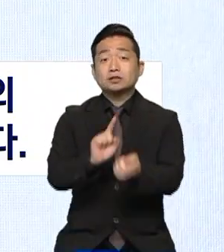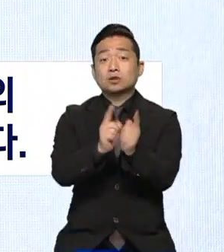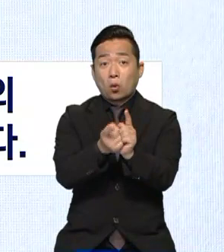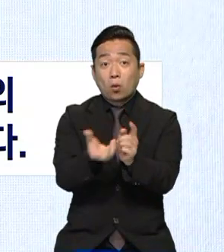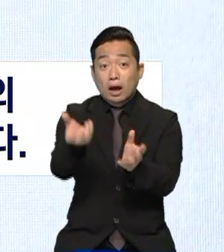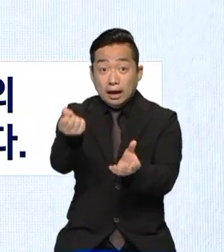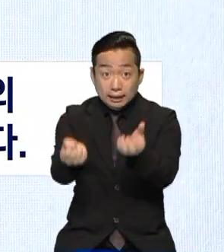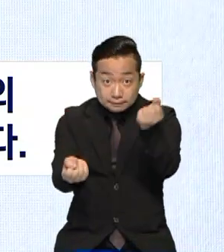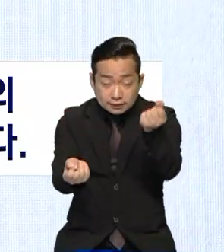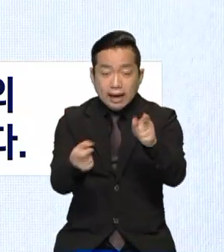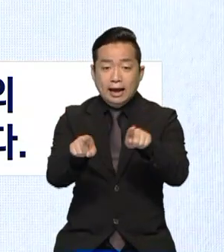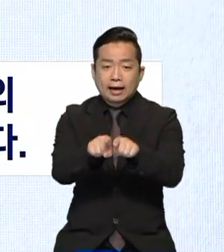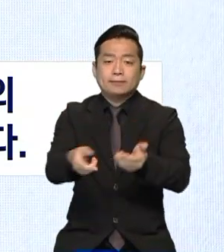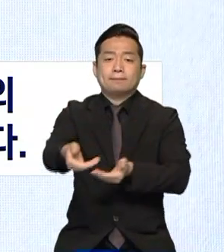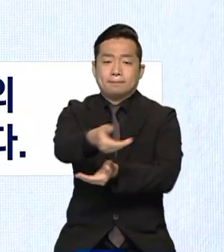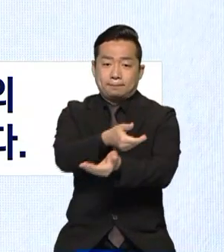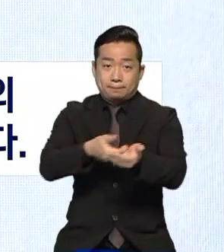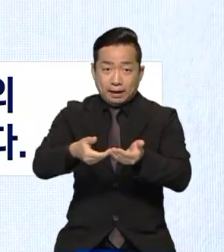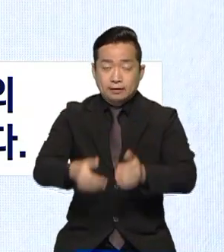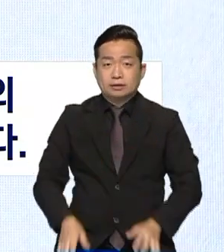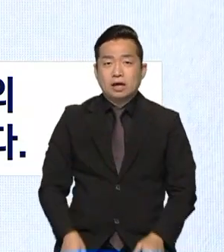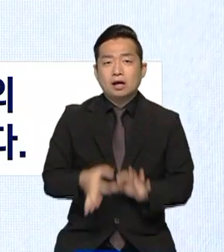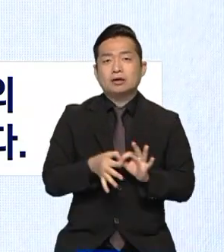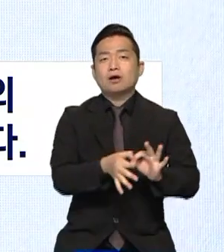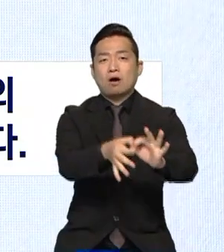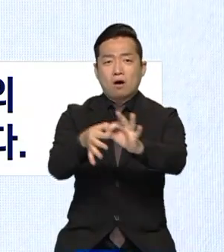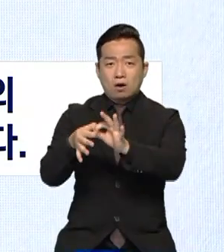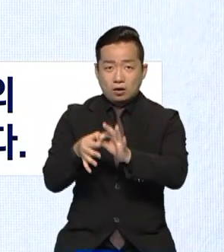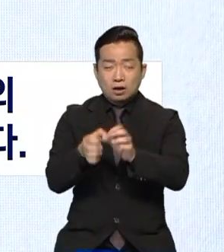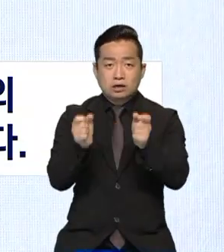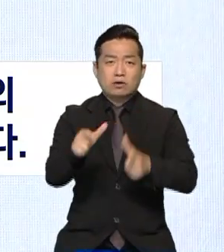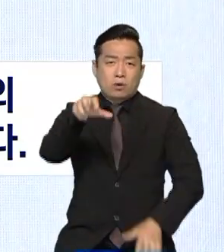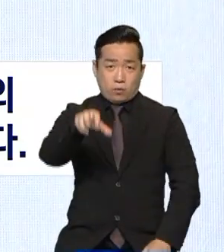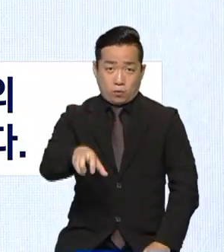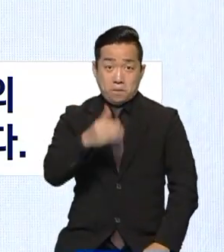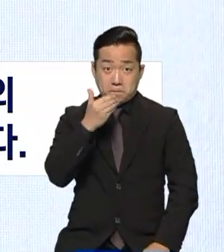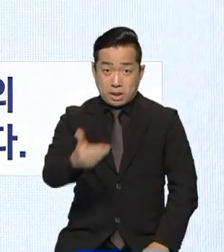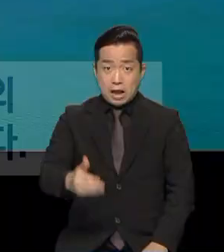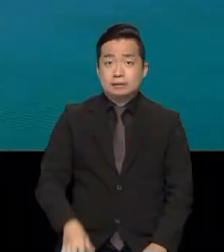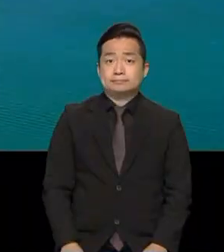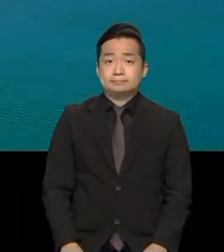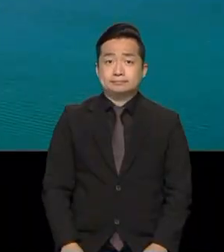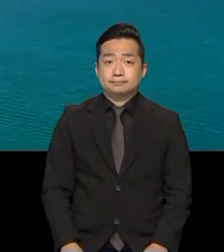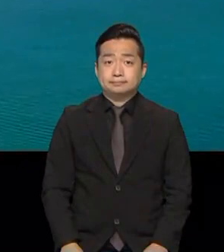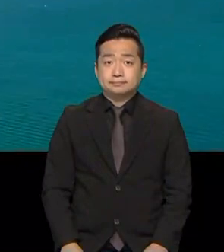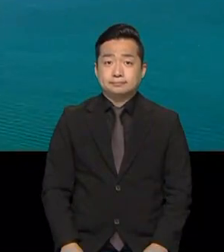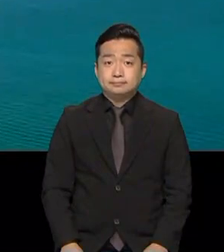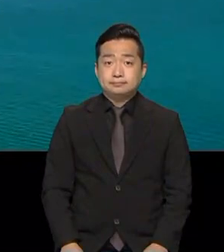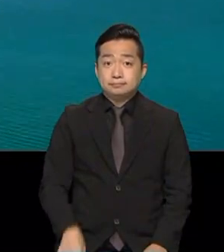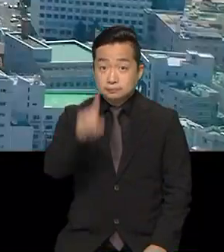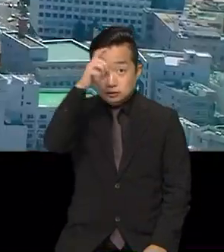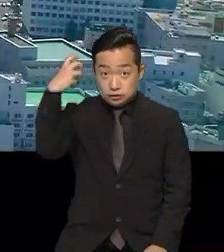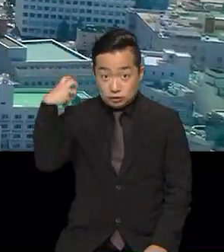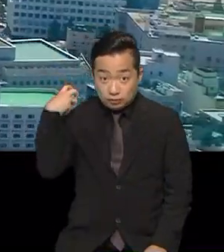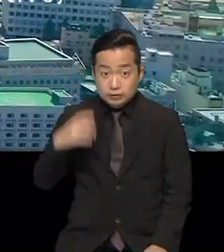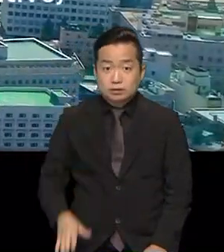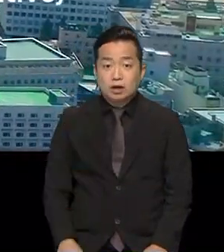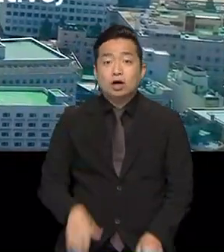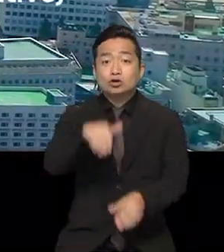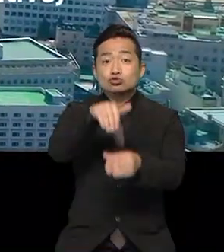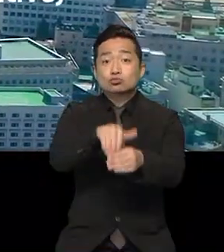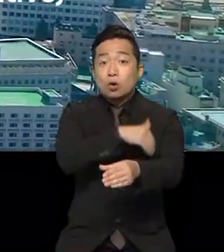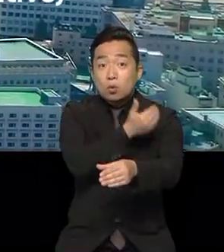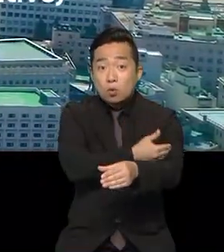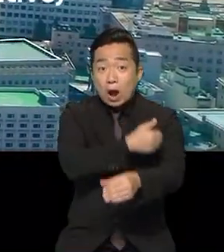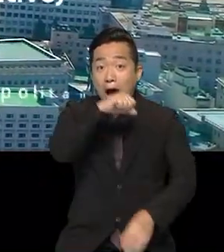것을 함께 나누는 연대의 플랫폼이 될 것입니다. 정부는 상당수 투표권이